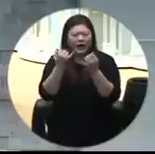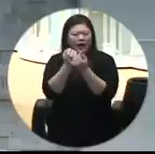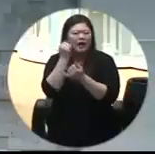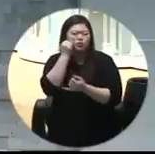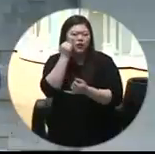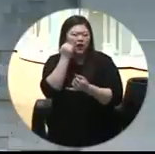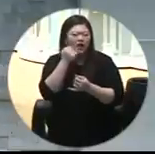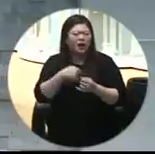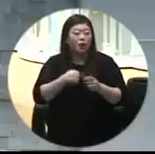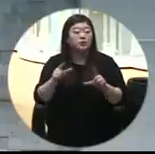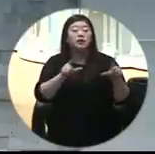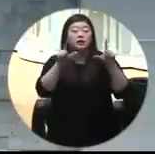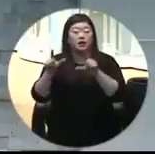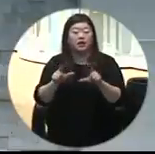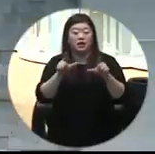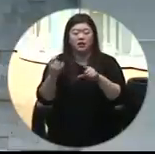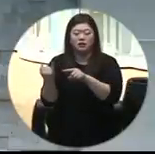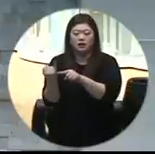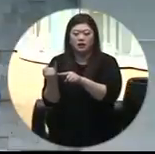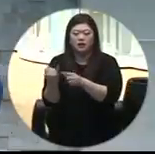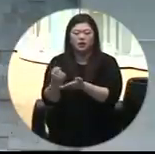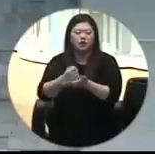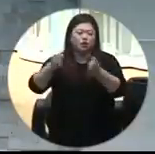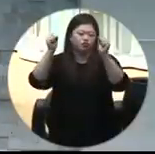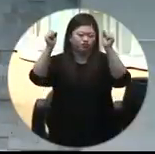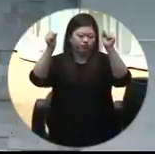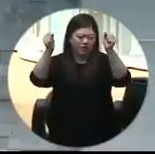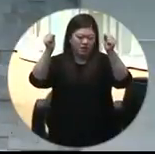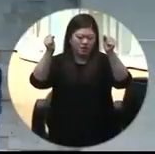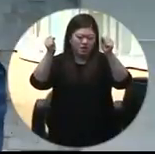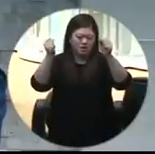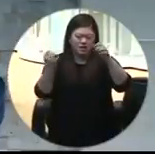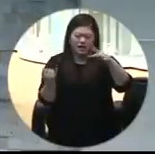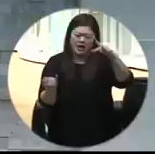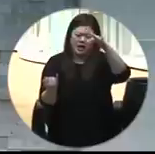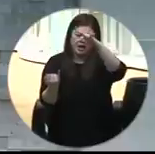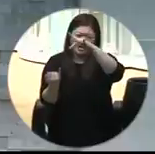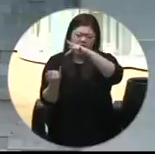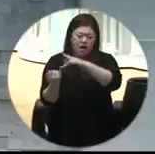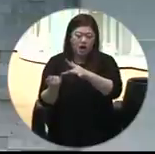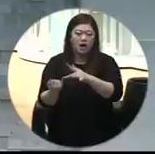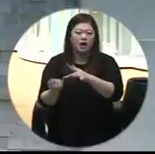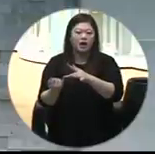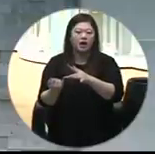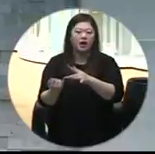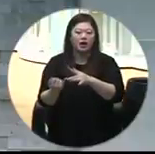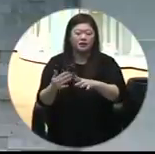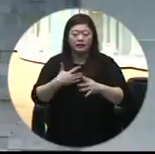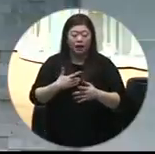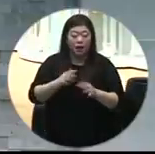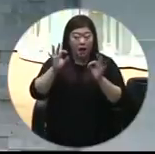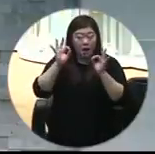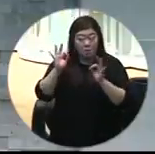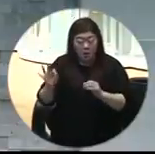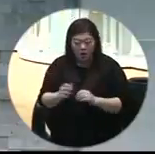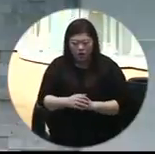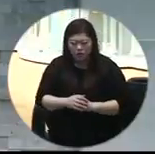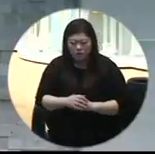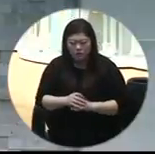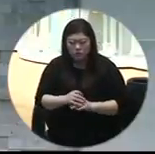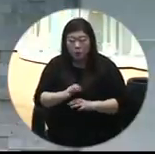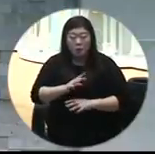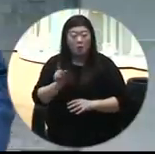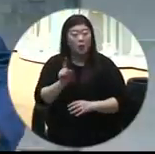아주머니인데 귀신 들린 무당이요. 귀신 들려 가지고 내가 놀란 것이 그거예요. 너무 내가 대학